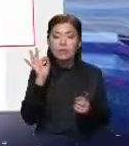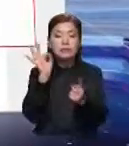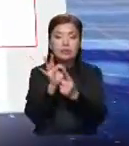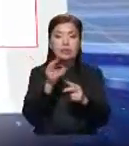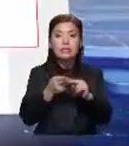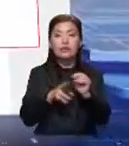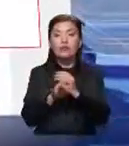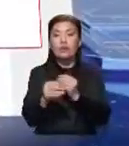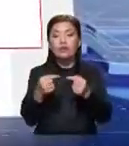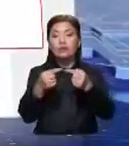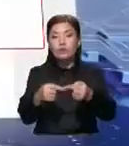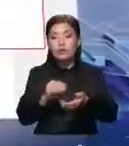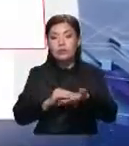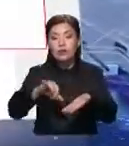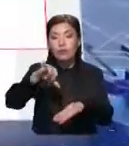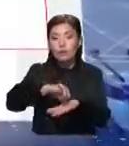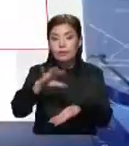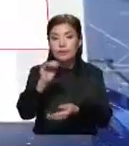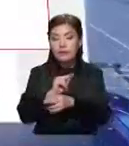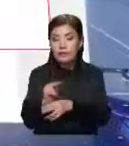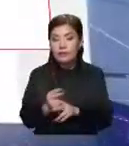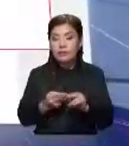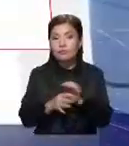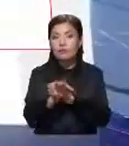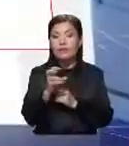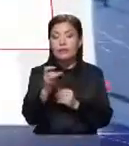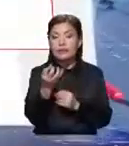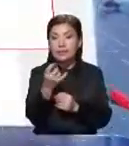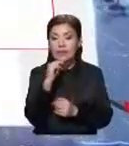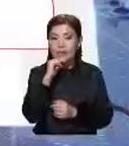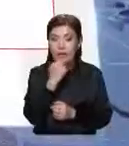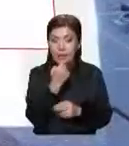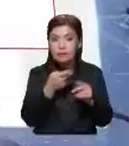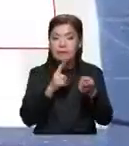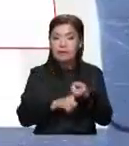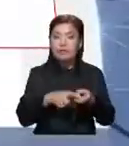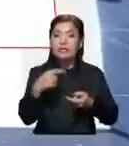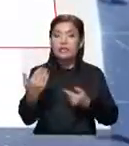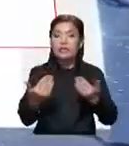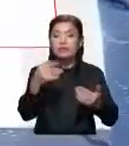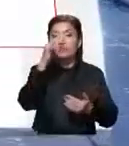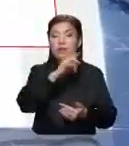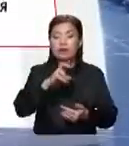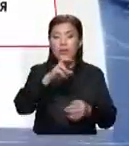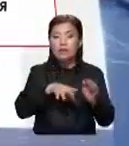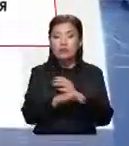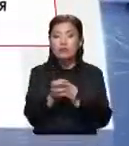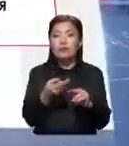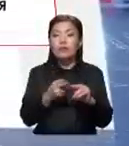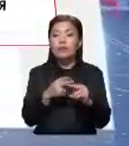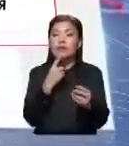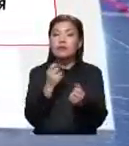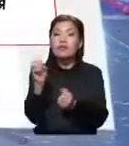четко сформулированы. Участие в диверсификации стратегических и экономических связей между этими двумя игроками и укреплении